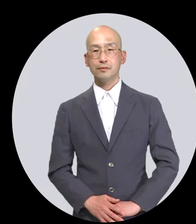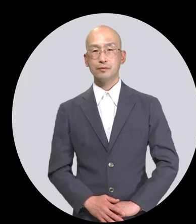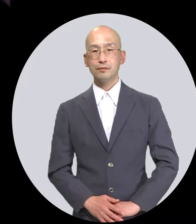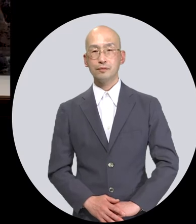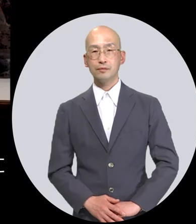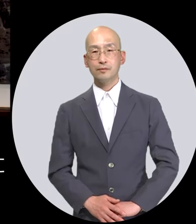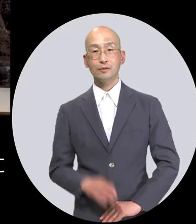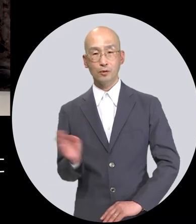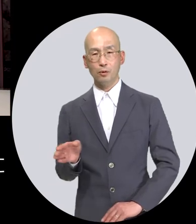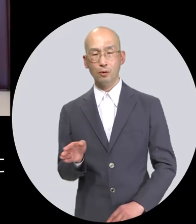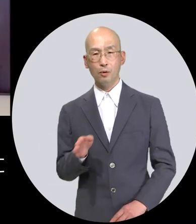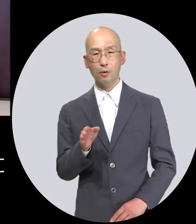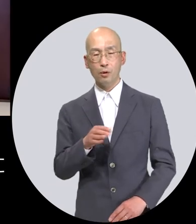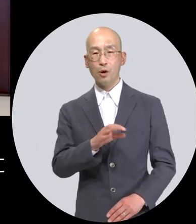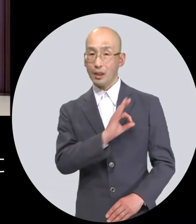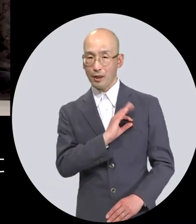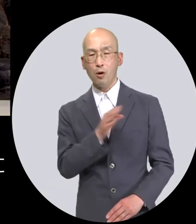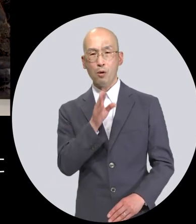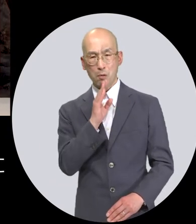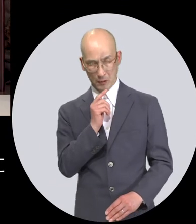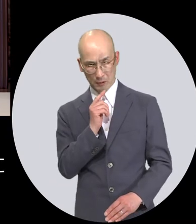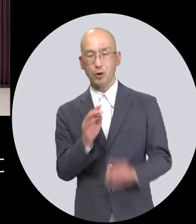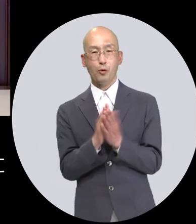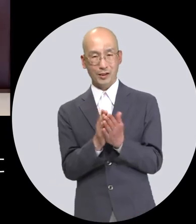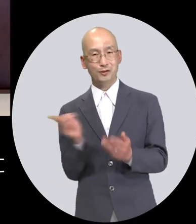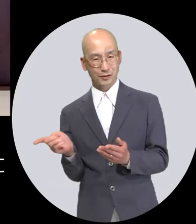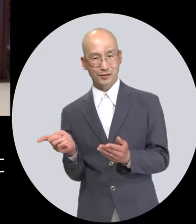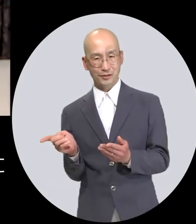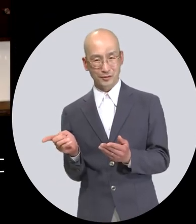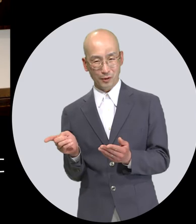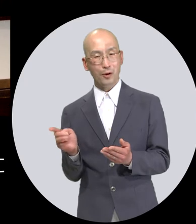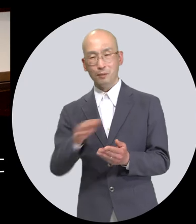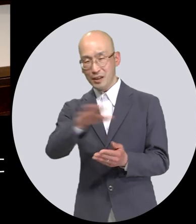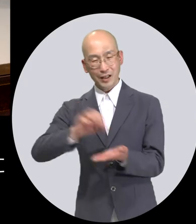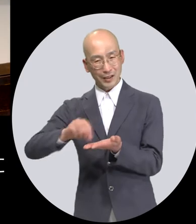て、この本中ファイルもさっきと同じようにみんなで開いて